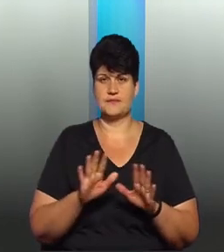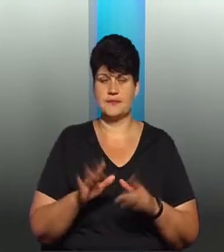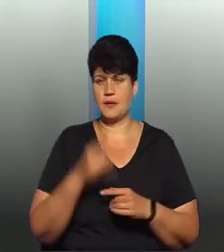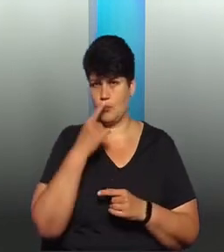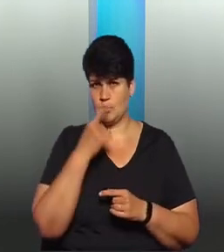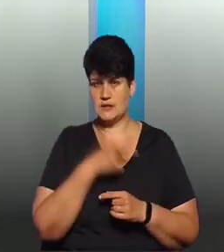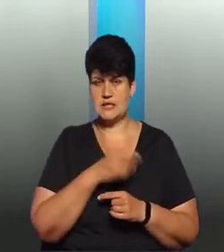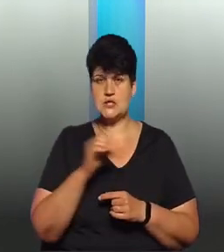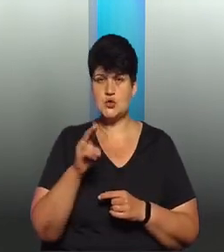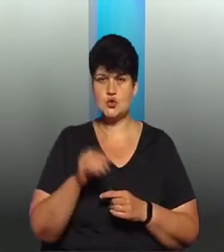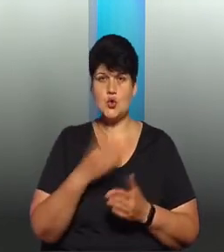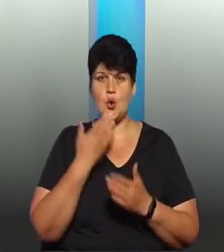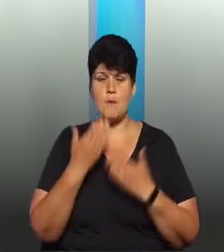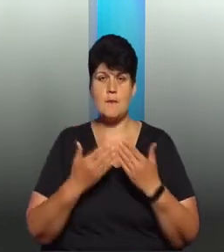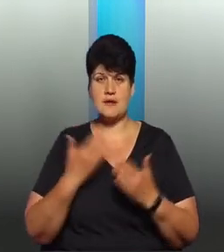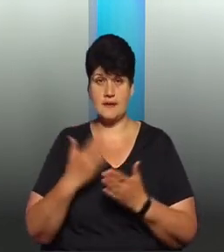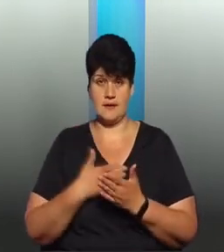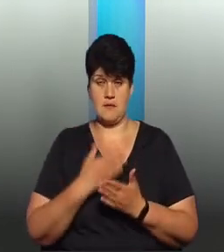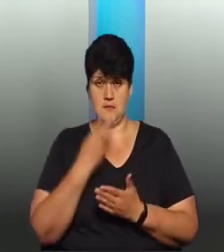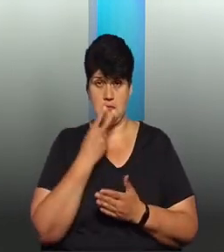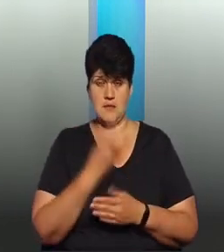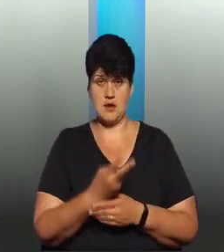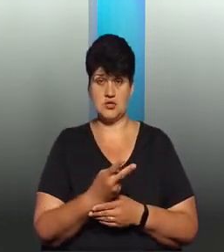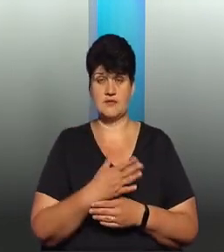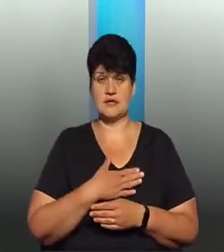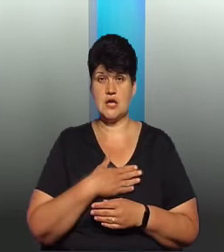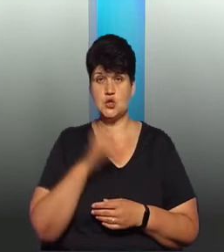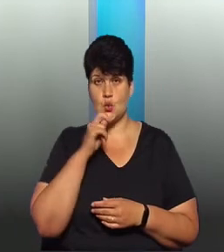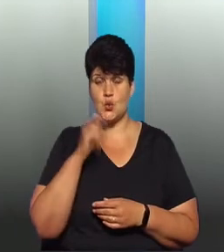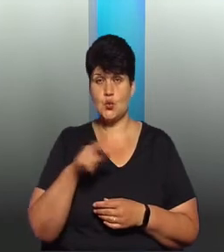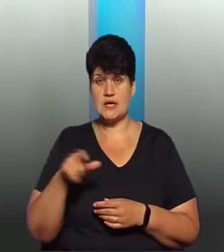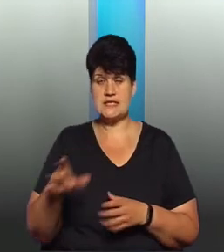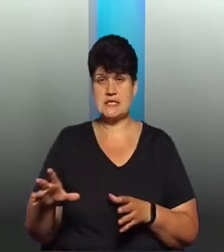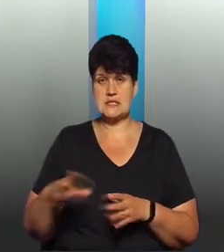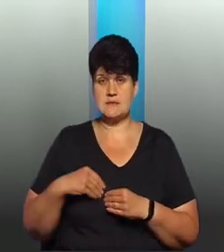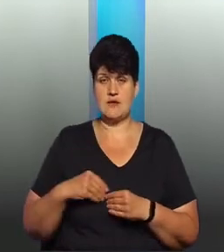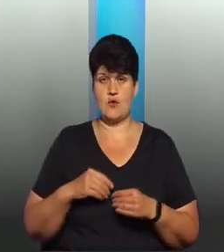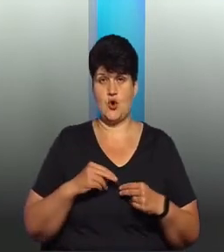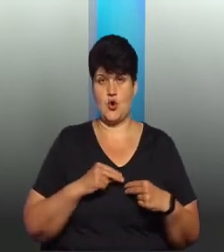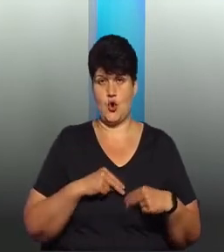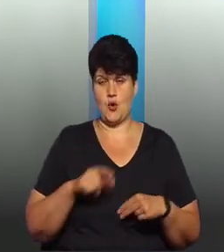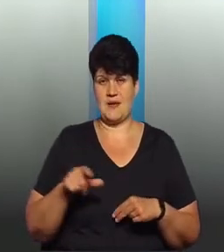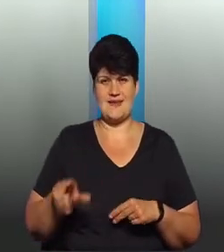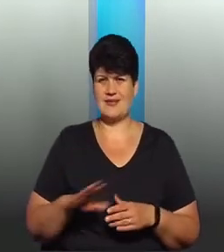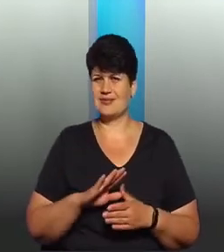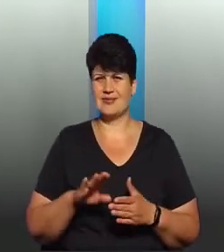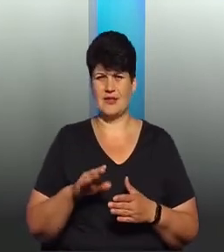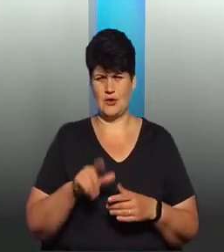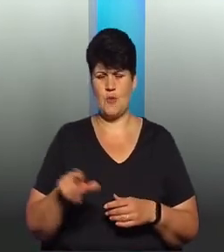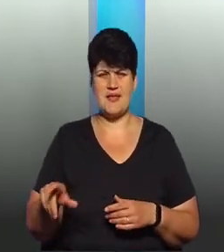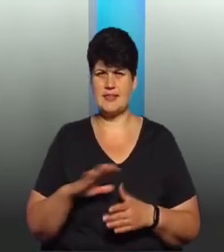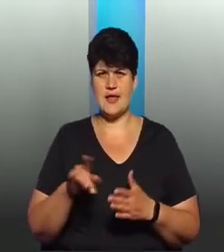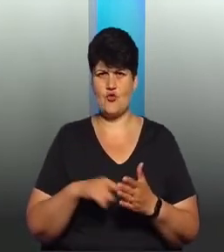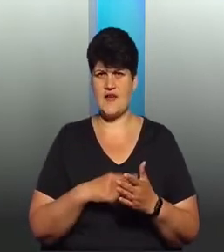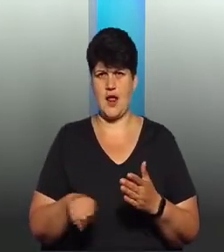які я бачив, наші українці, наші співгромадяни не надто довіряють нашому уряду. Наприклад, на відміну від деяких